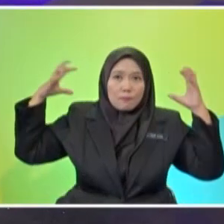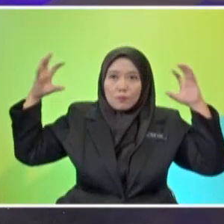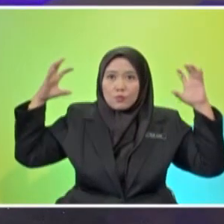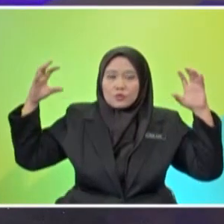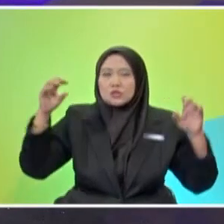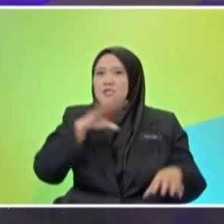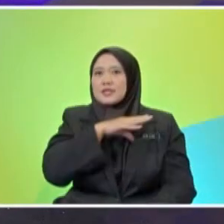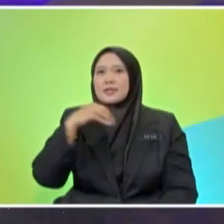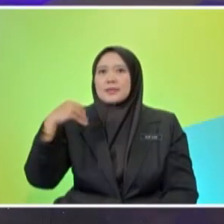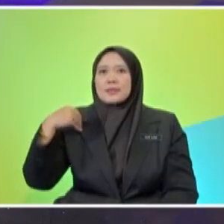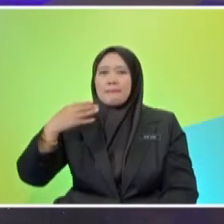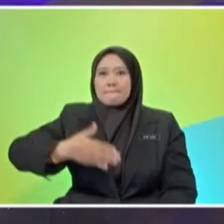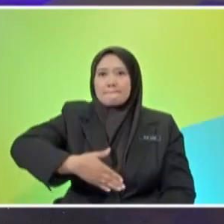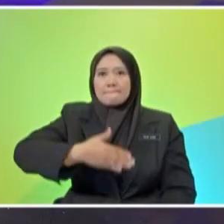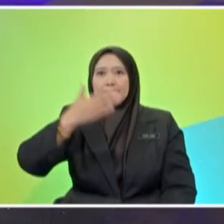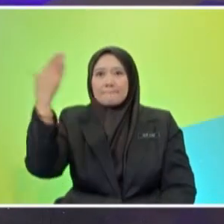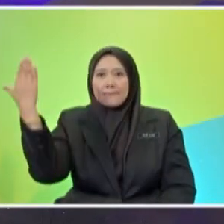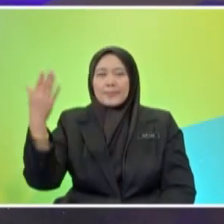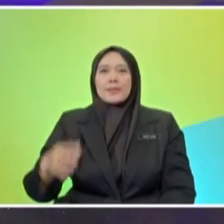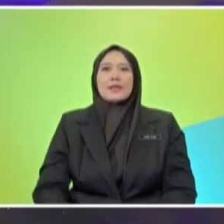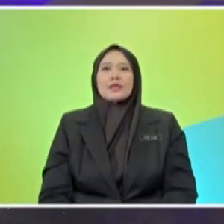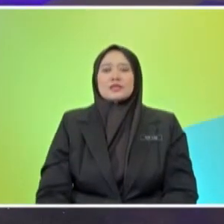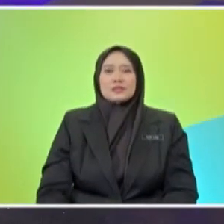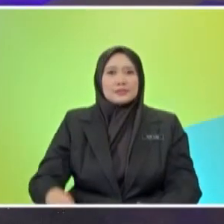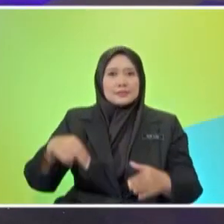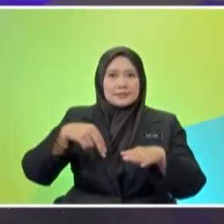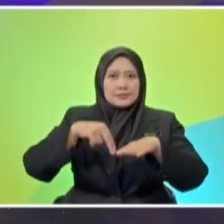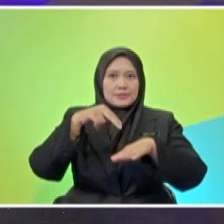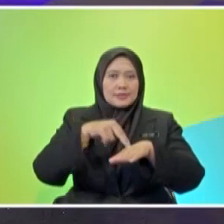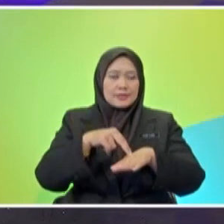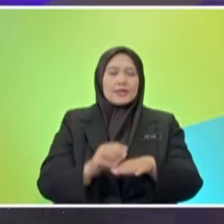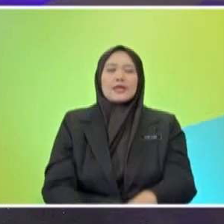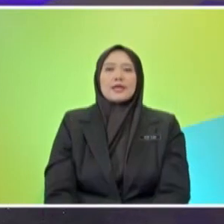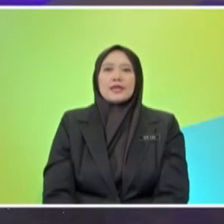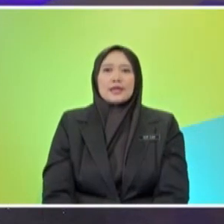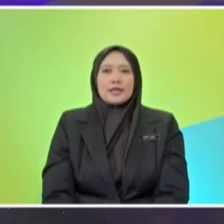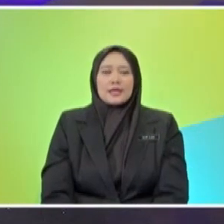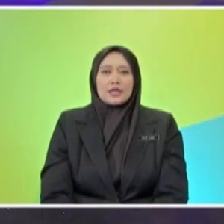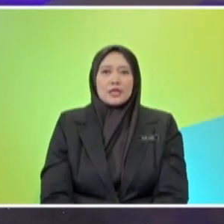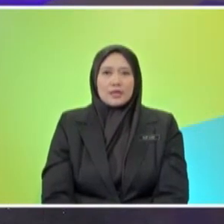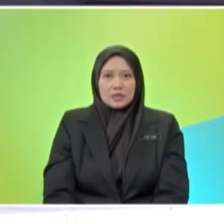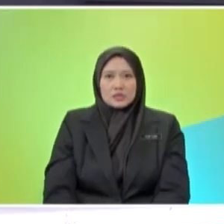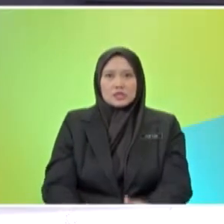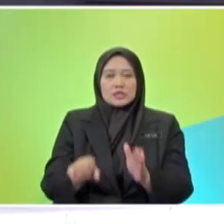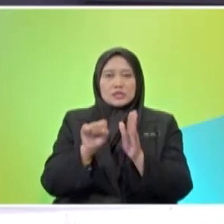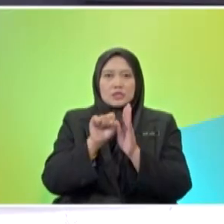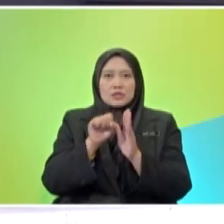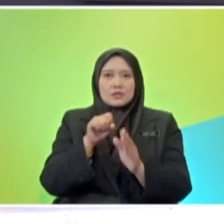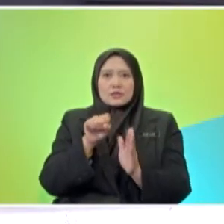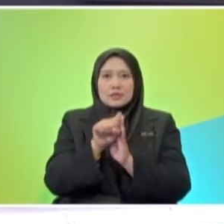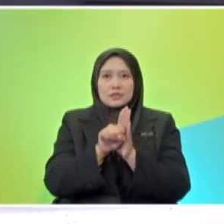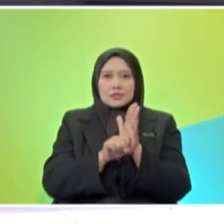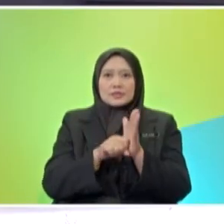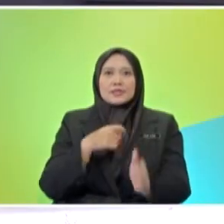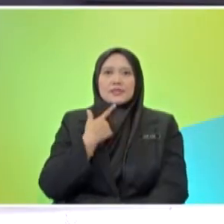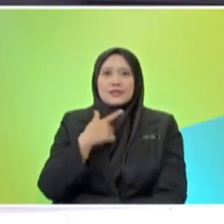Betul. Okey, selama 10 saat. sahaja. Okey, bagus Ifan. Okey. Okey, tu mengikut carta alih